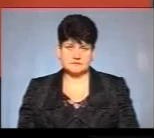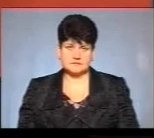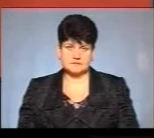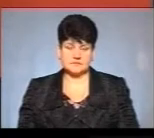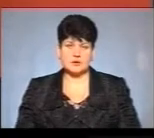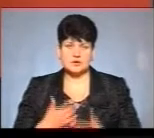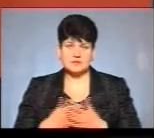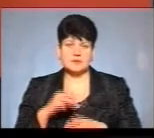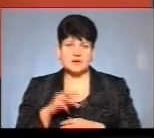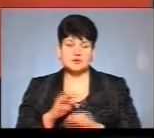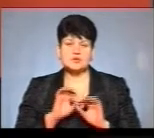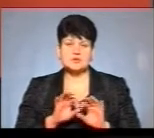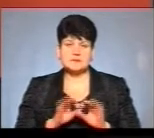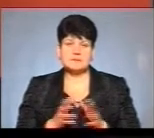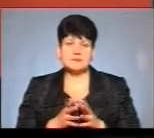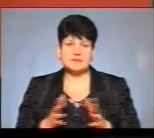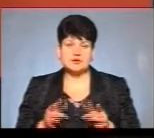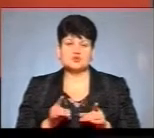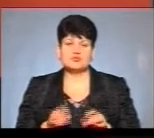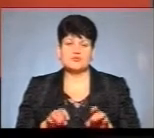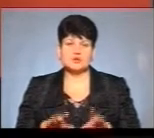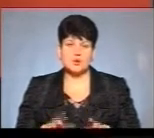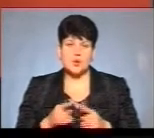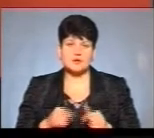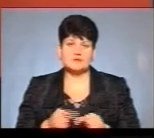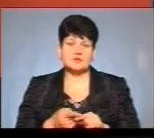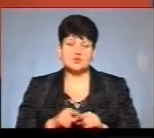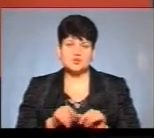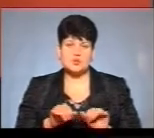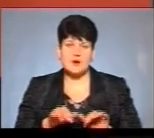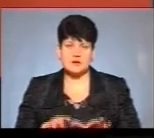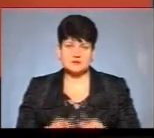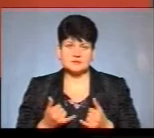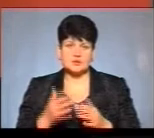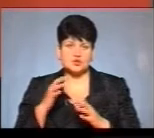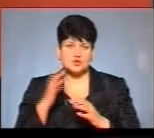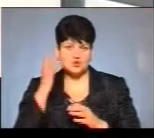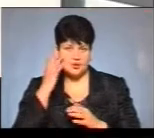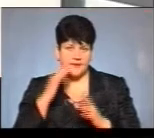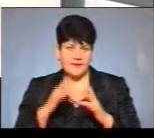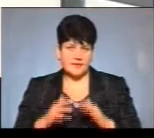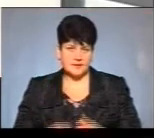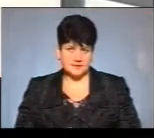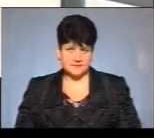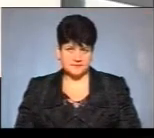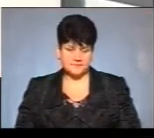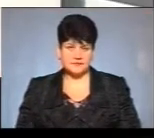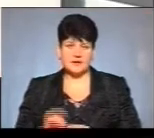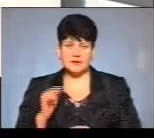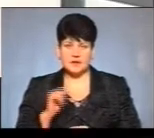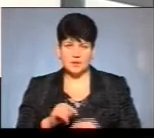Отже, Мар'яно, розкажіть, будь ласка, більше, чому вирішили організувати саме таку акцію наразі «Чорна ялинка»? Таку